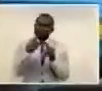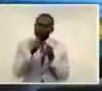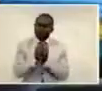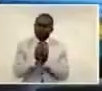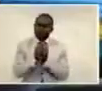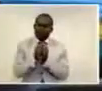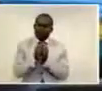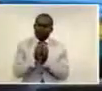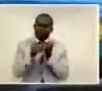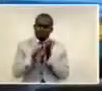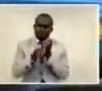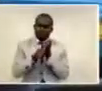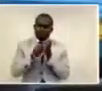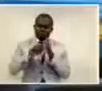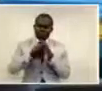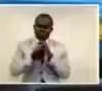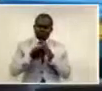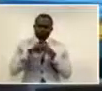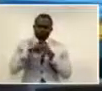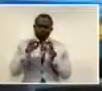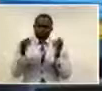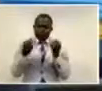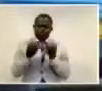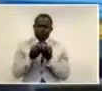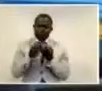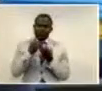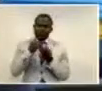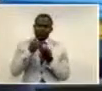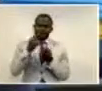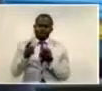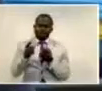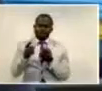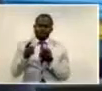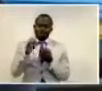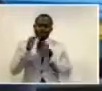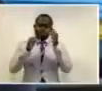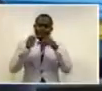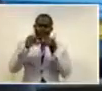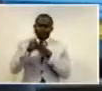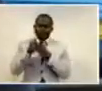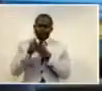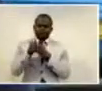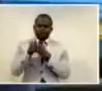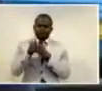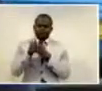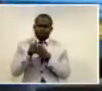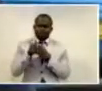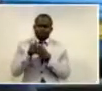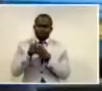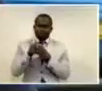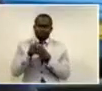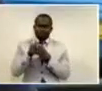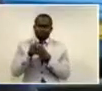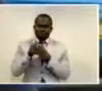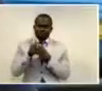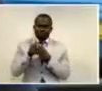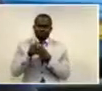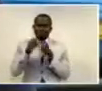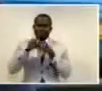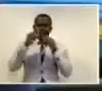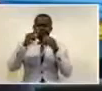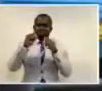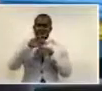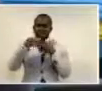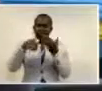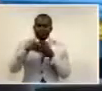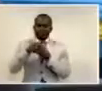icyo kibazo twagitangije mu muryango bamutegeka ko wakigejeje hehe mbwiraho umwagitwaye icyo kibazo nakigejeje mu buyobozi